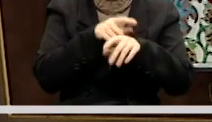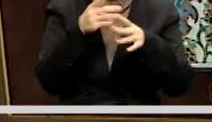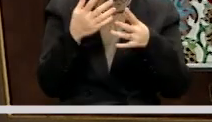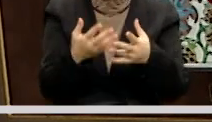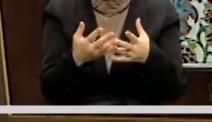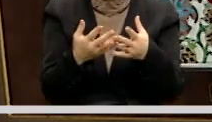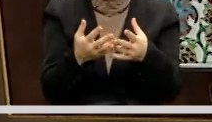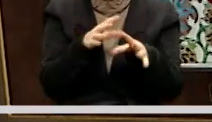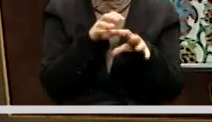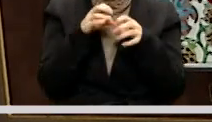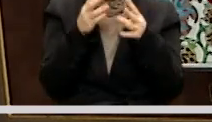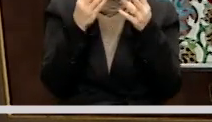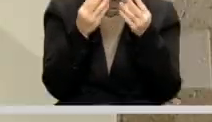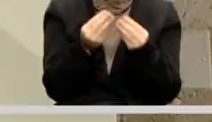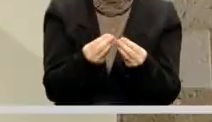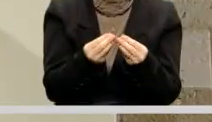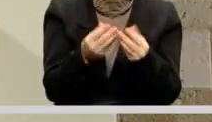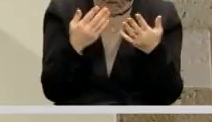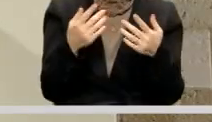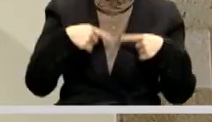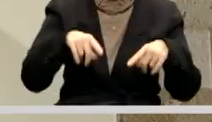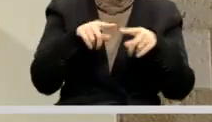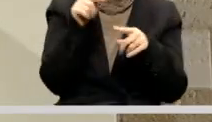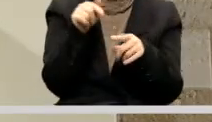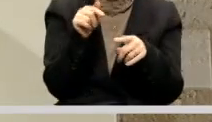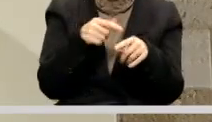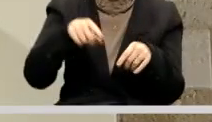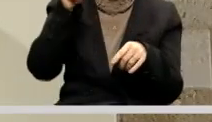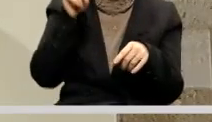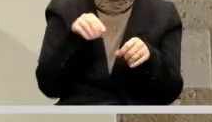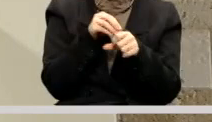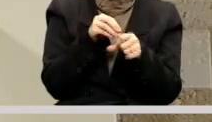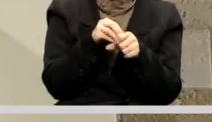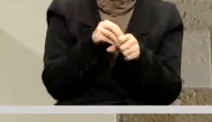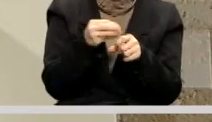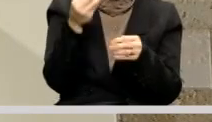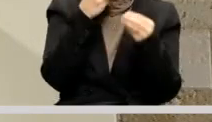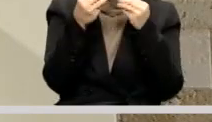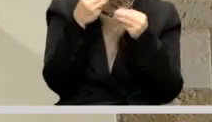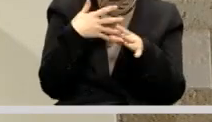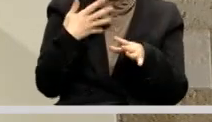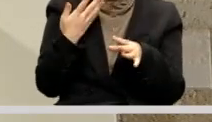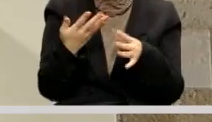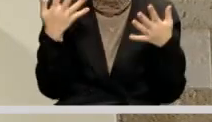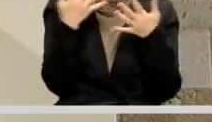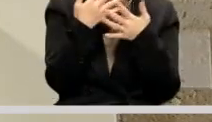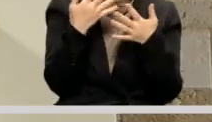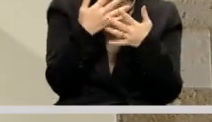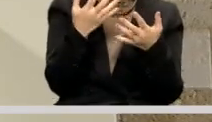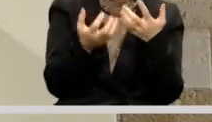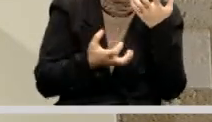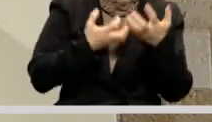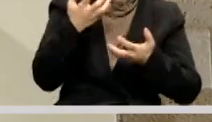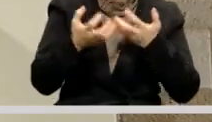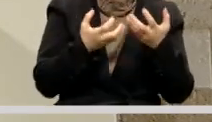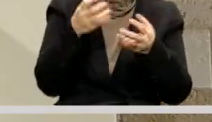bir durum trans yağların tüketimi. Yani biz bunu gün içerisinde de tüketilmesini istemeyiz. Gece saatlerinde de mesela çok fazla hamur